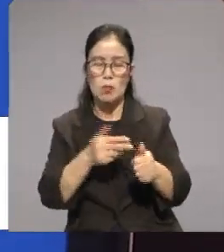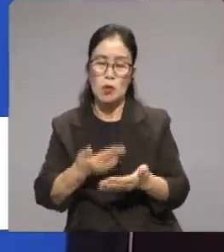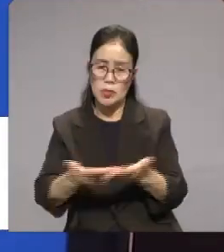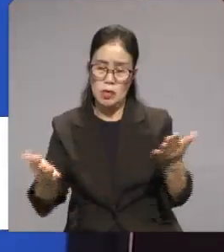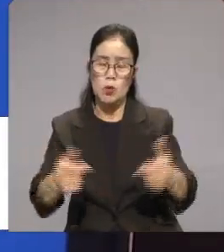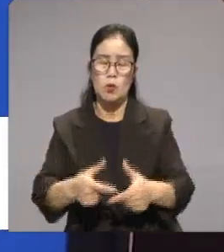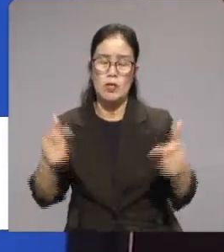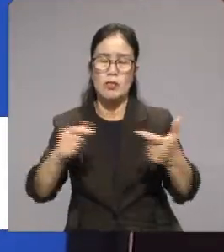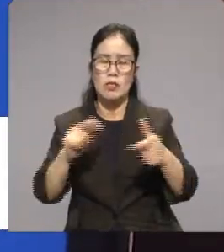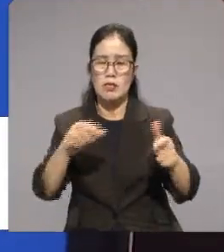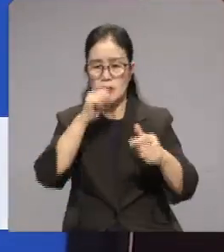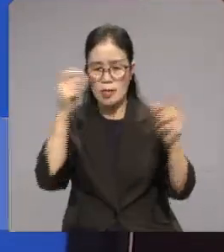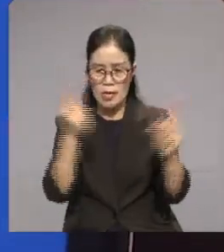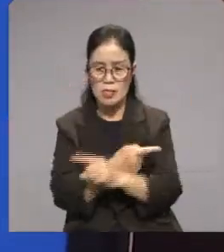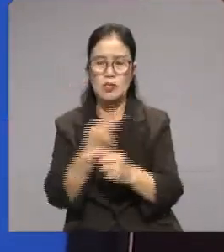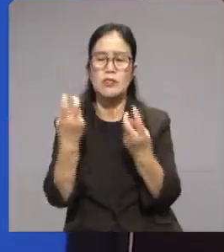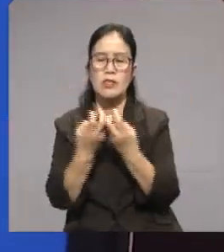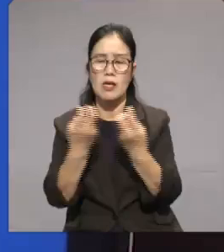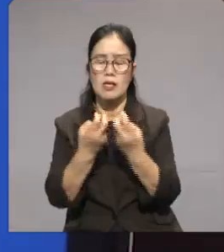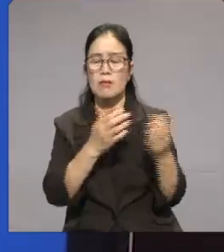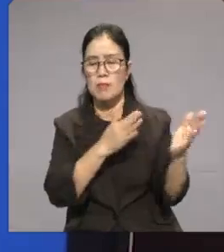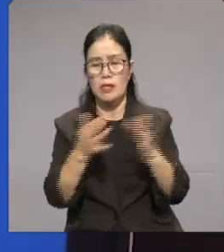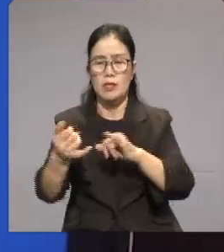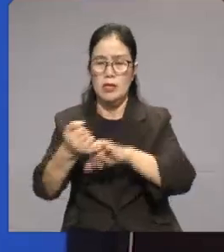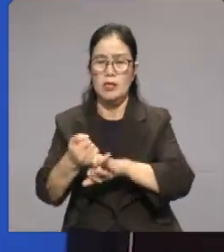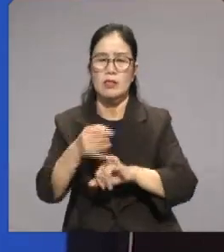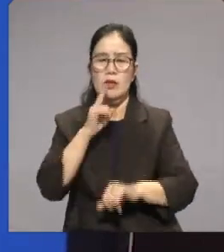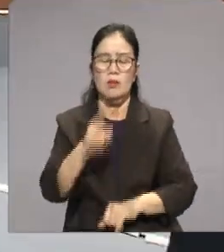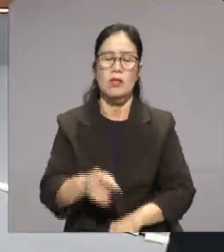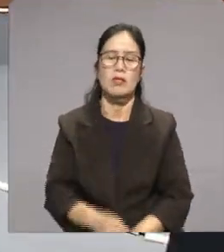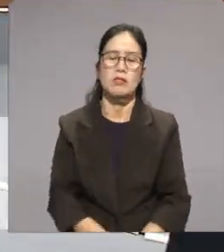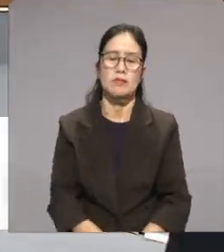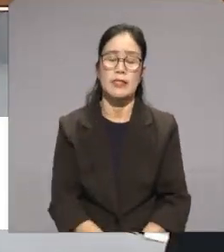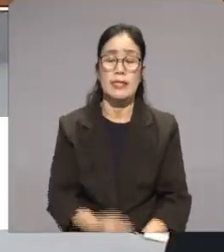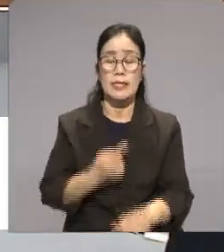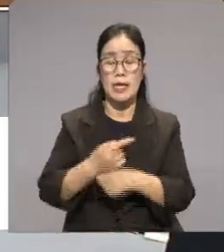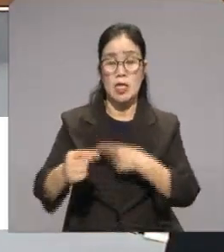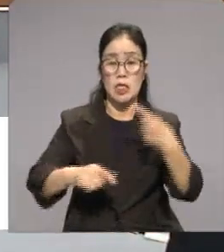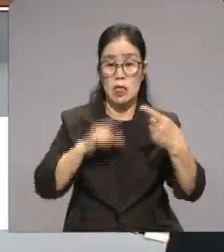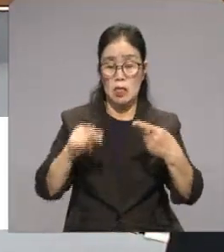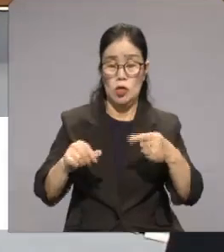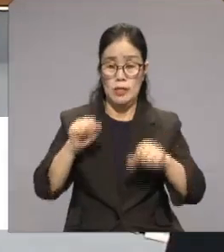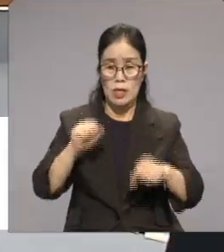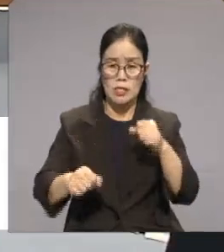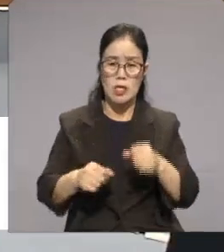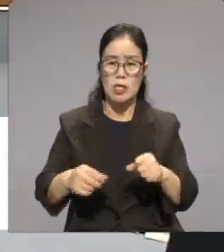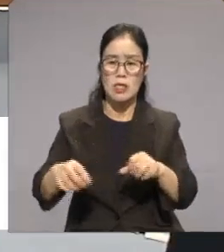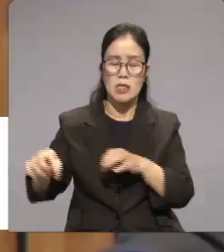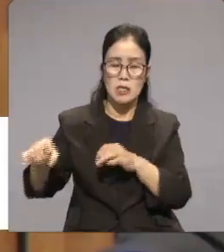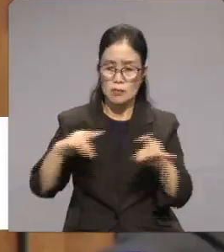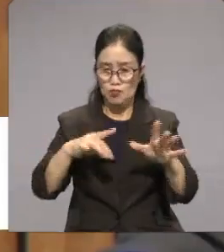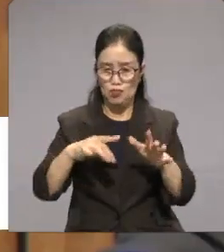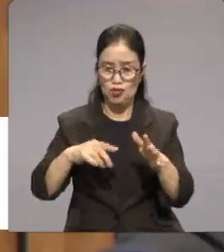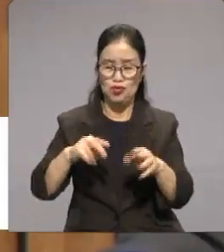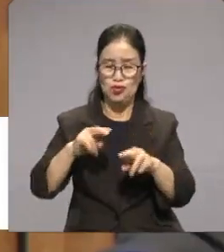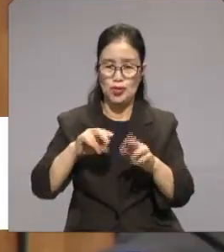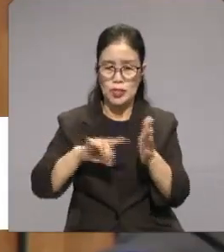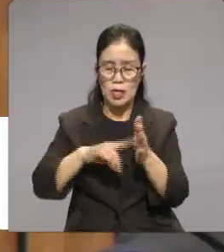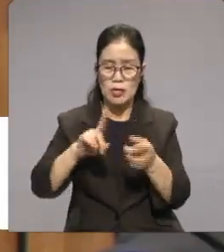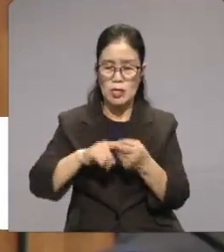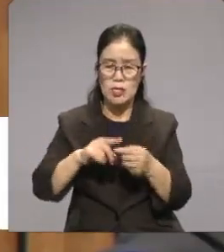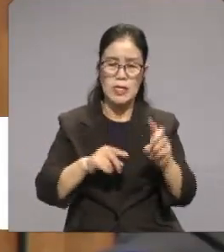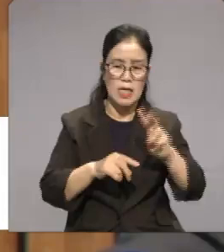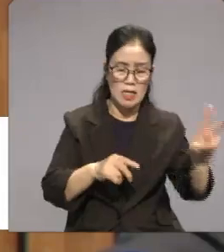등 개선책을 마련하겠다고 강조했습니다. 내년 1월 시행 예정인 금투세에 대해선 야당에서도